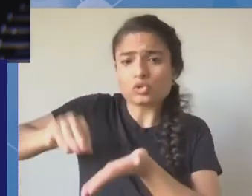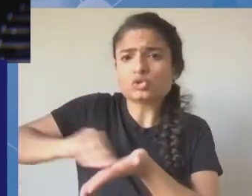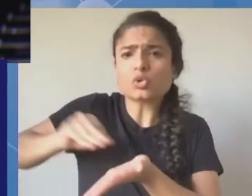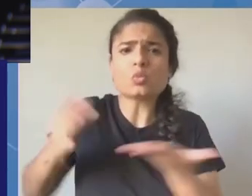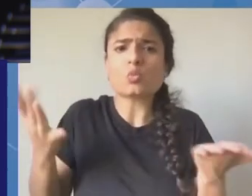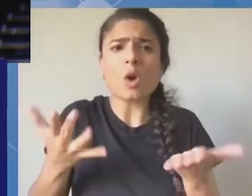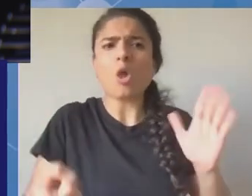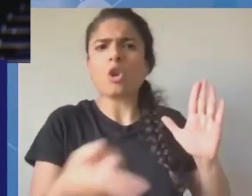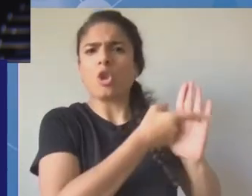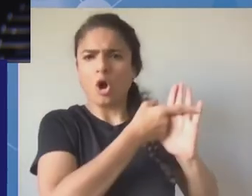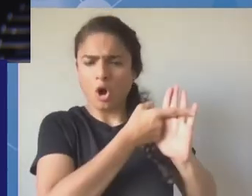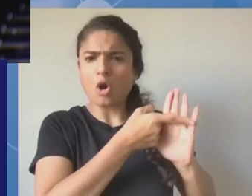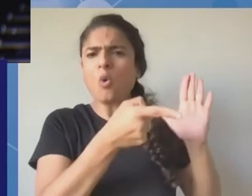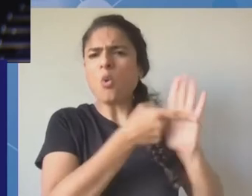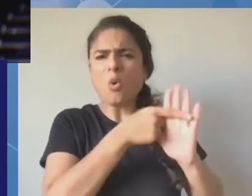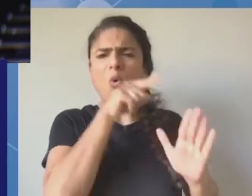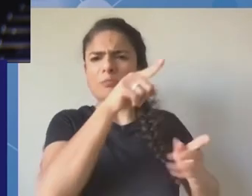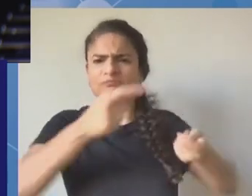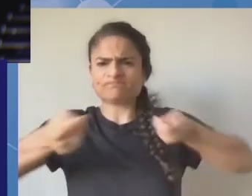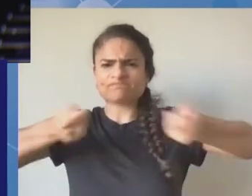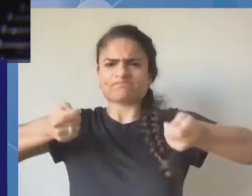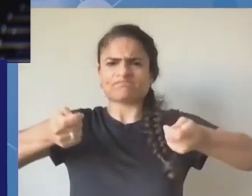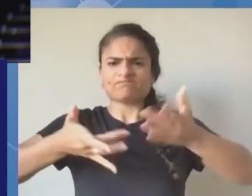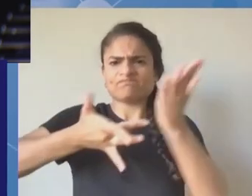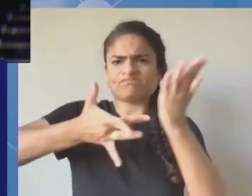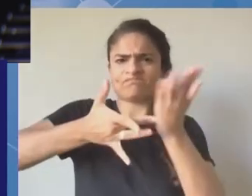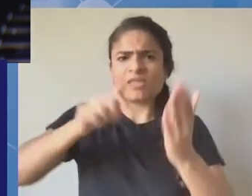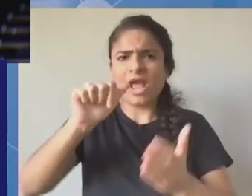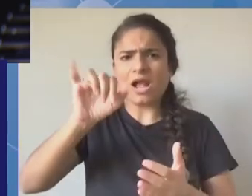我的研究的范围是关于